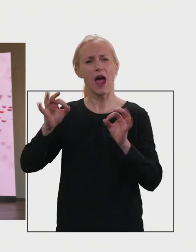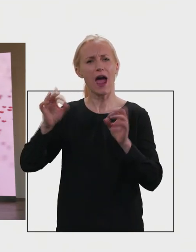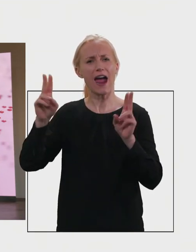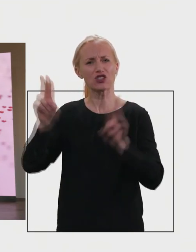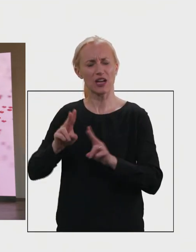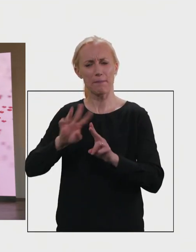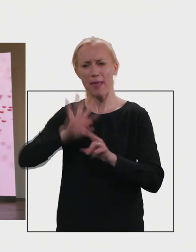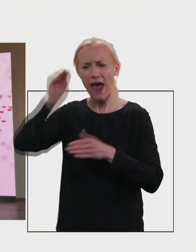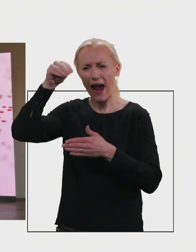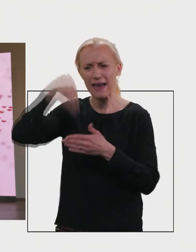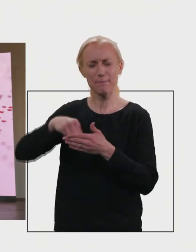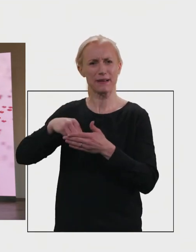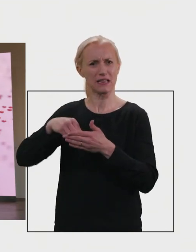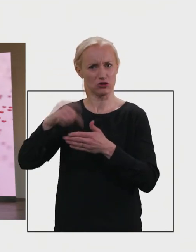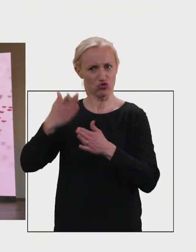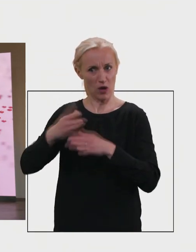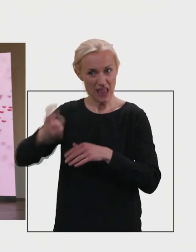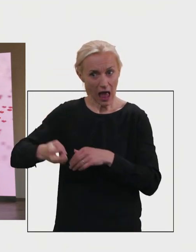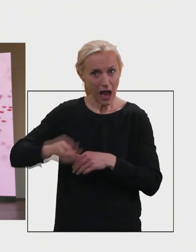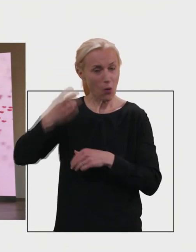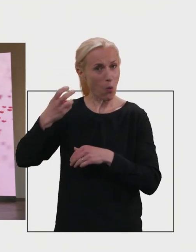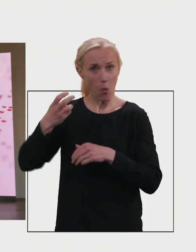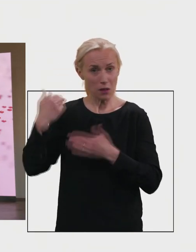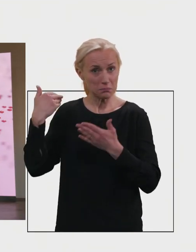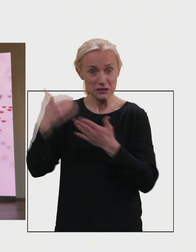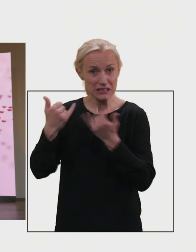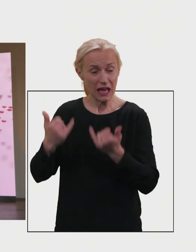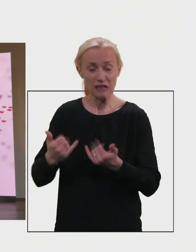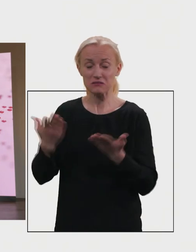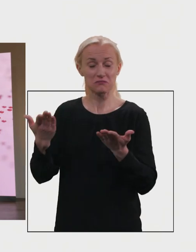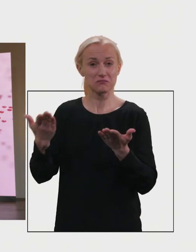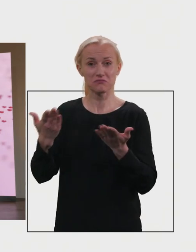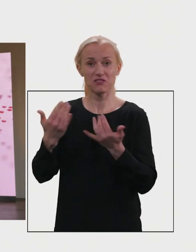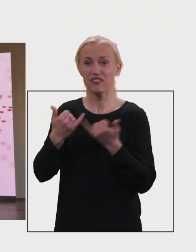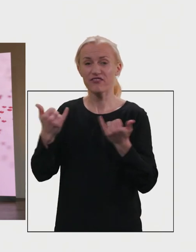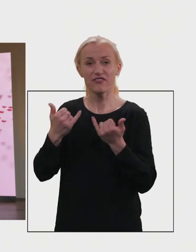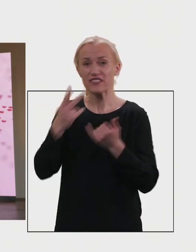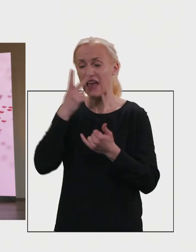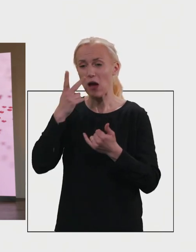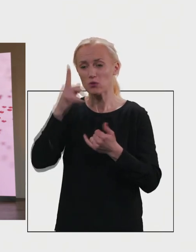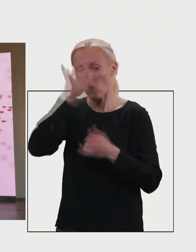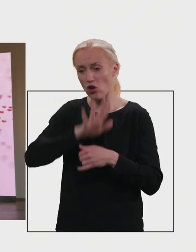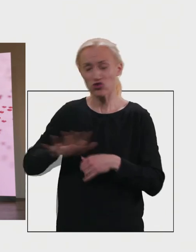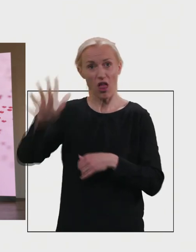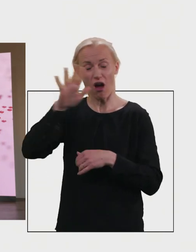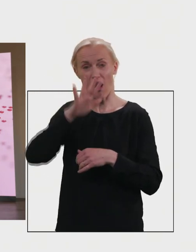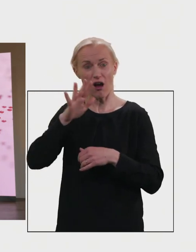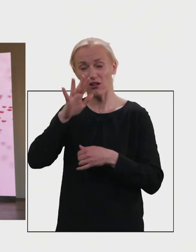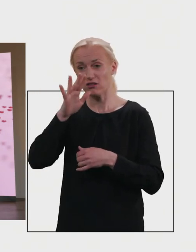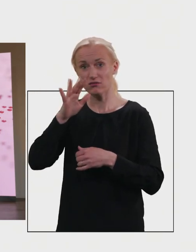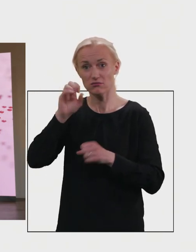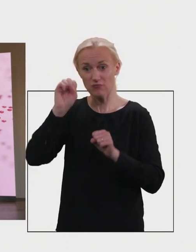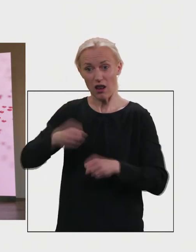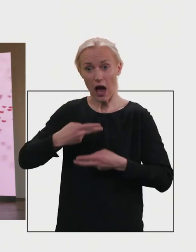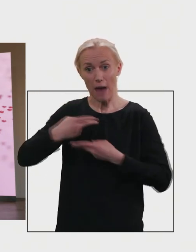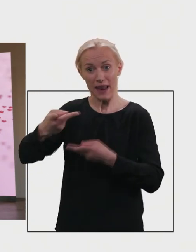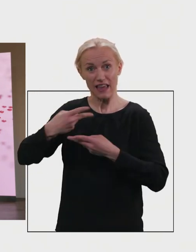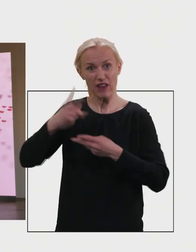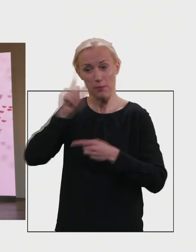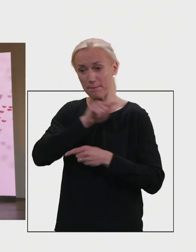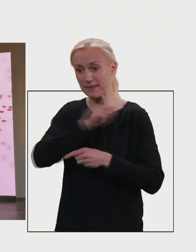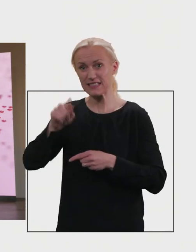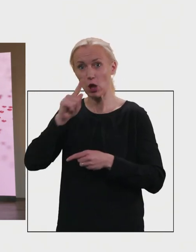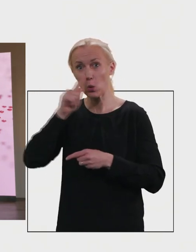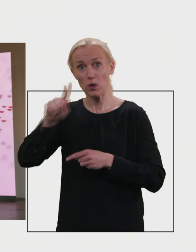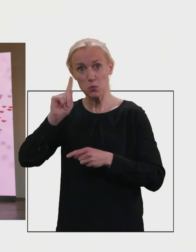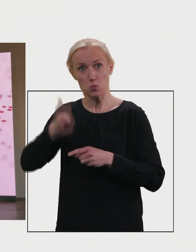Ist das nachgeholt worden mittlerweile? Wie schwer tun wir uns in Deutschland? Kriegen wir das abgeliefert? Ich glaube, bis Juni muss es der